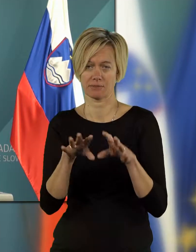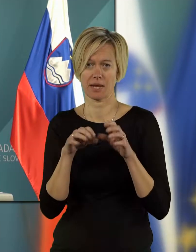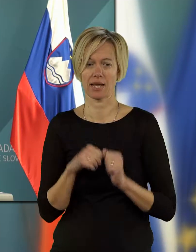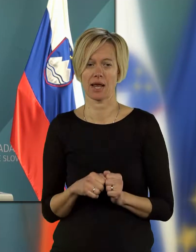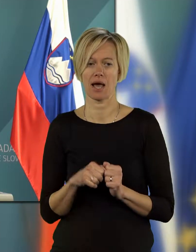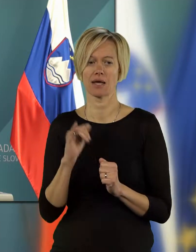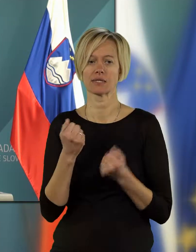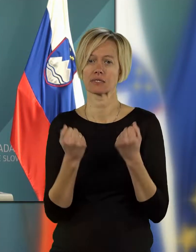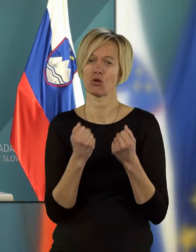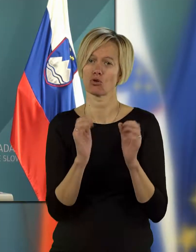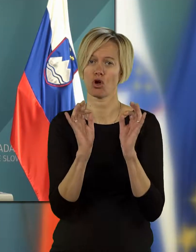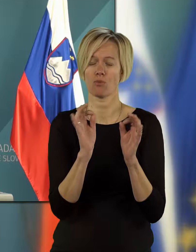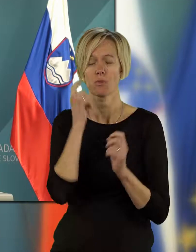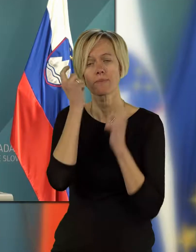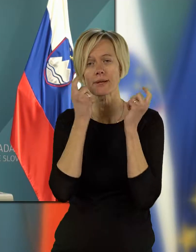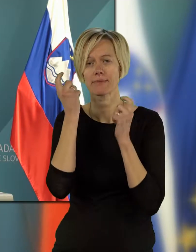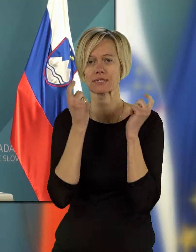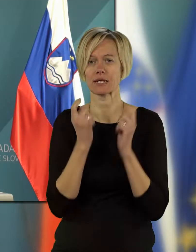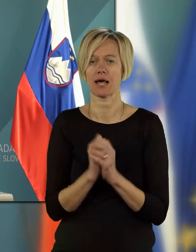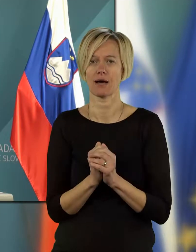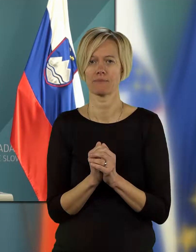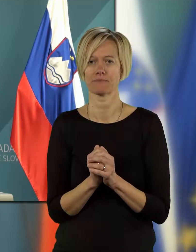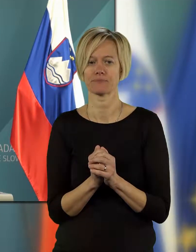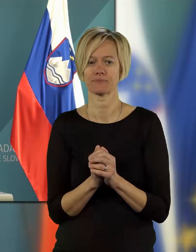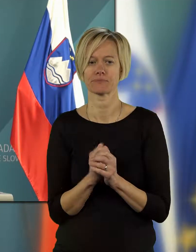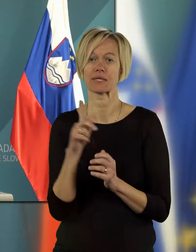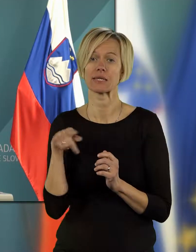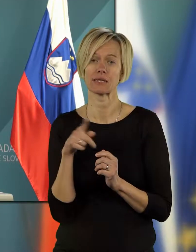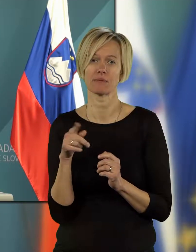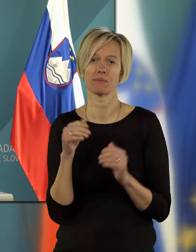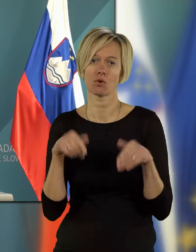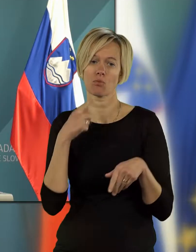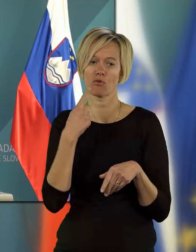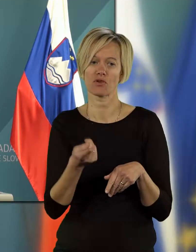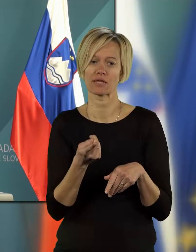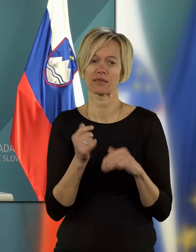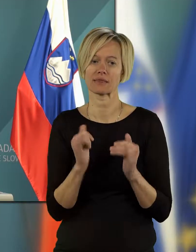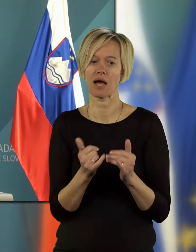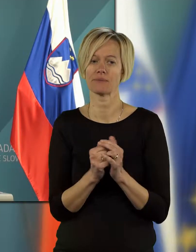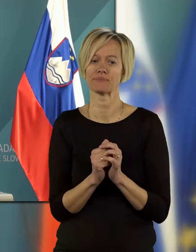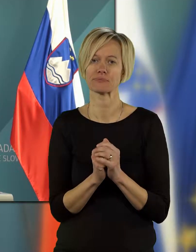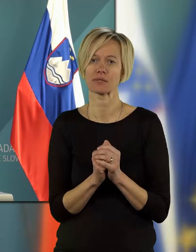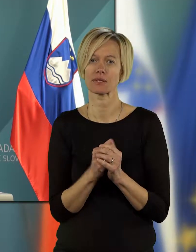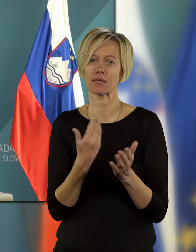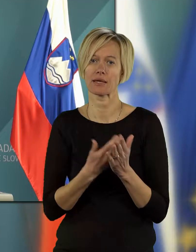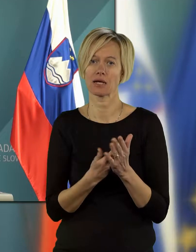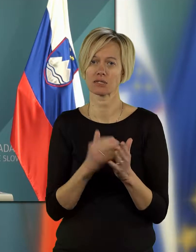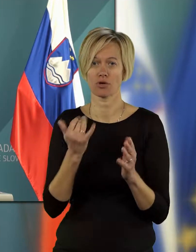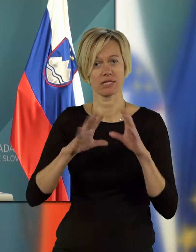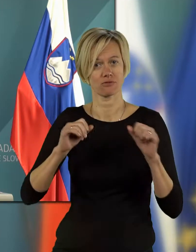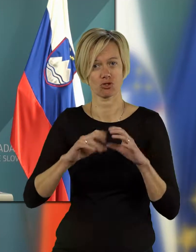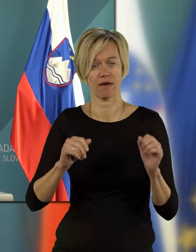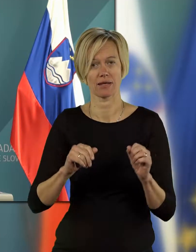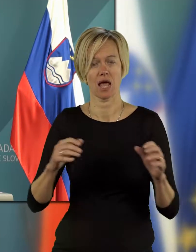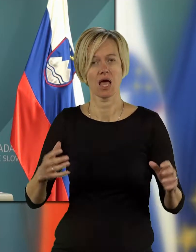Slovenija sprejela, je zelo dobro premislila in pa naj povemo, da dejansko